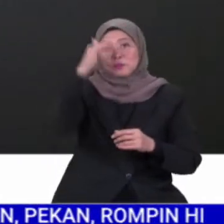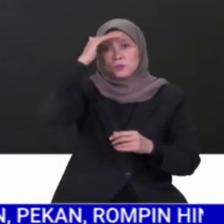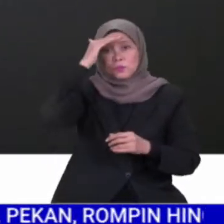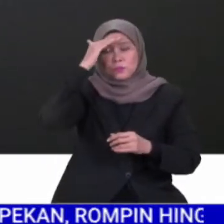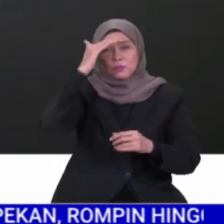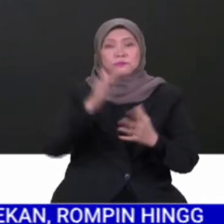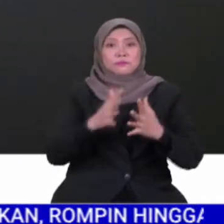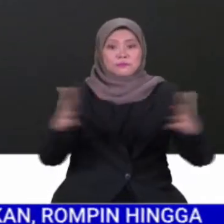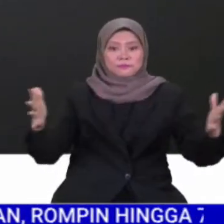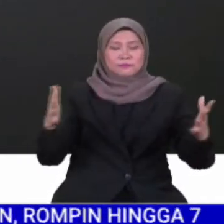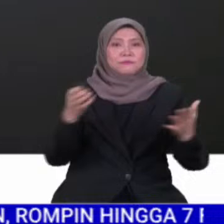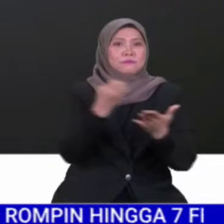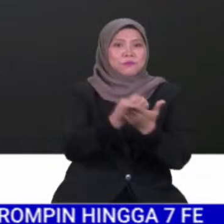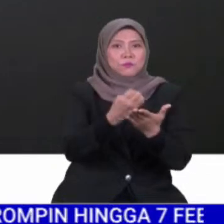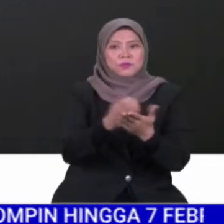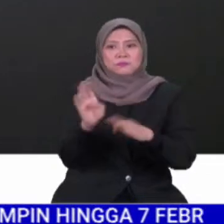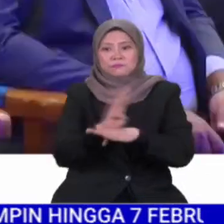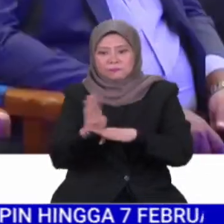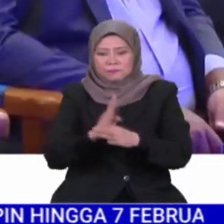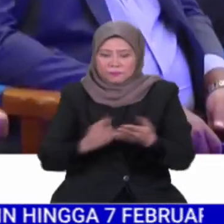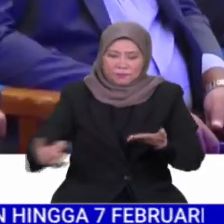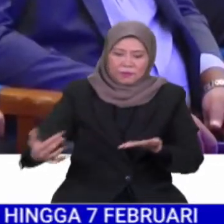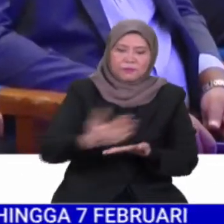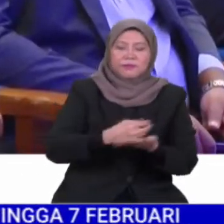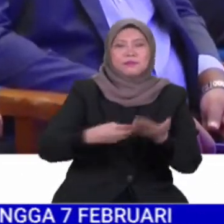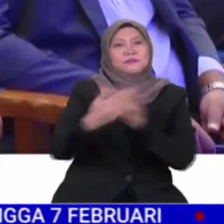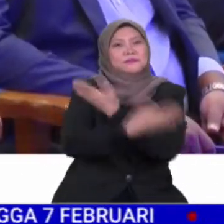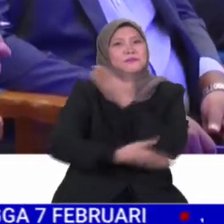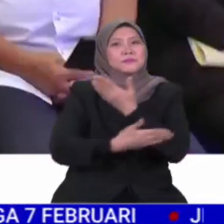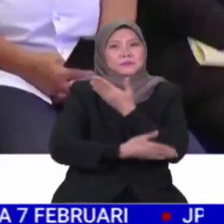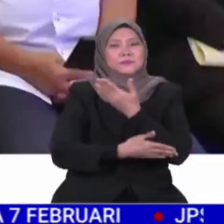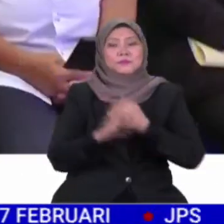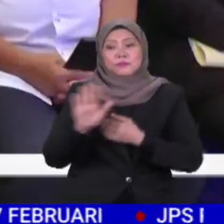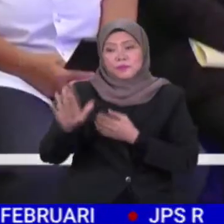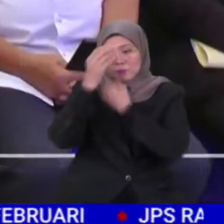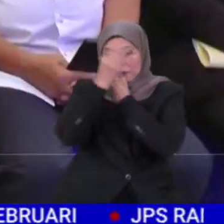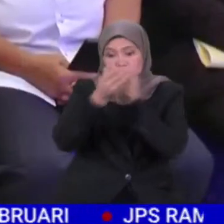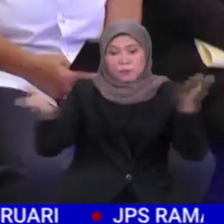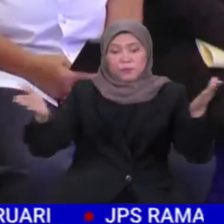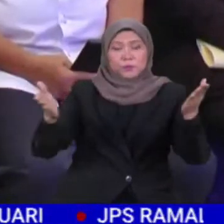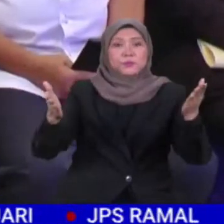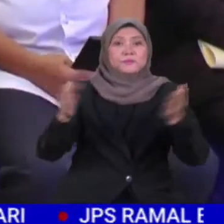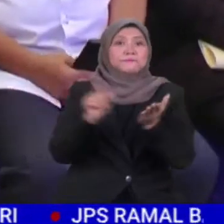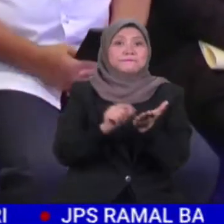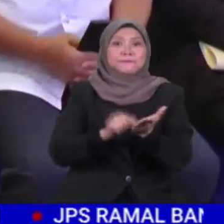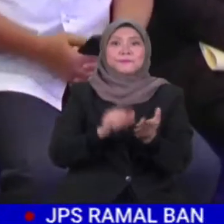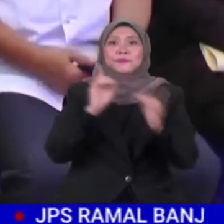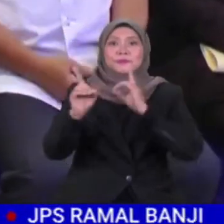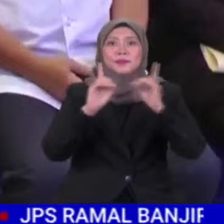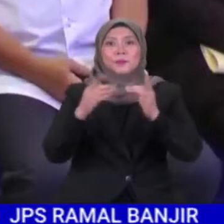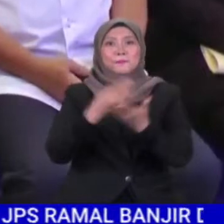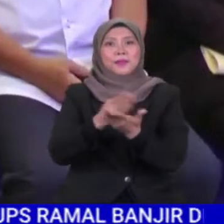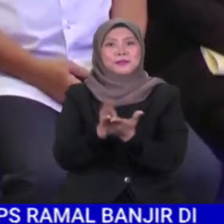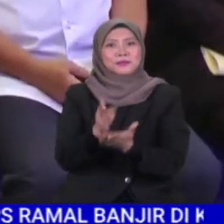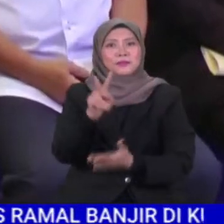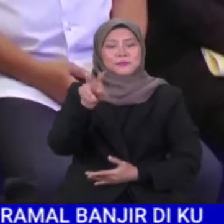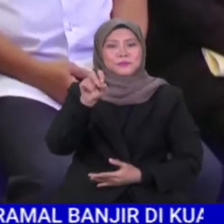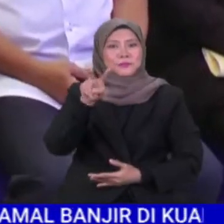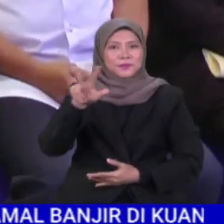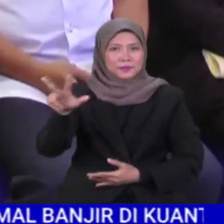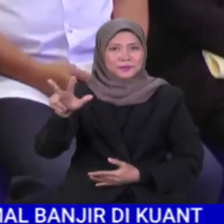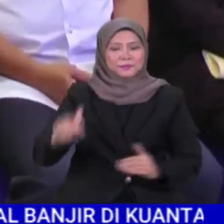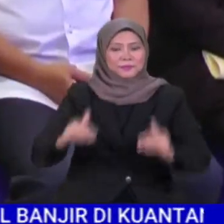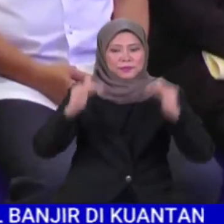kekayaan negara, kepada pendapatan negara. Beliau memaklumkannya kepada pemberita selepas Majlis Dialog Belanjawan